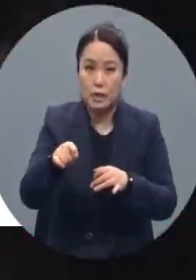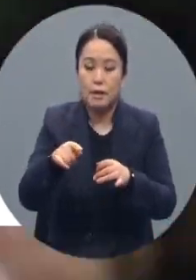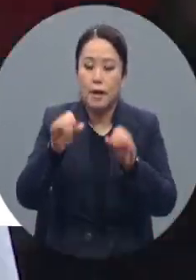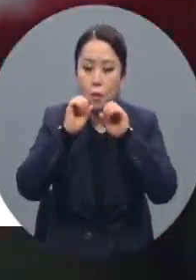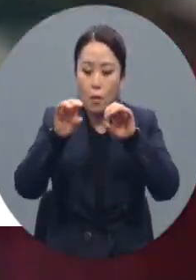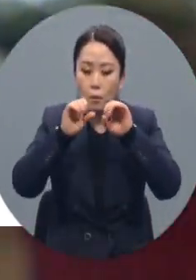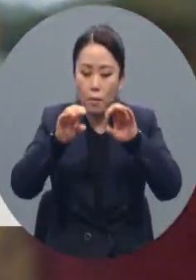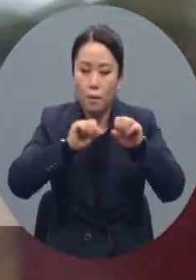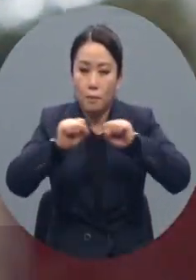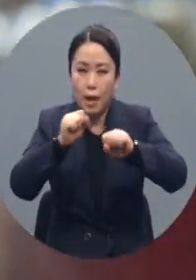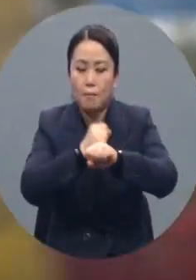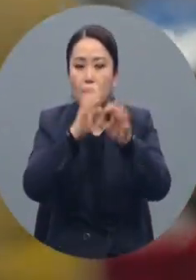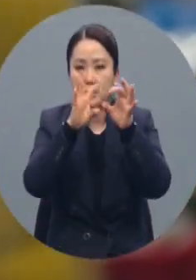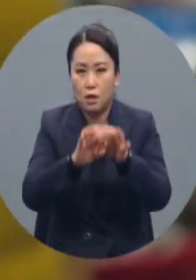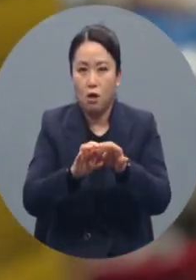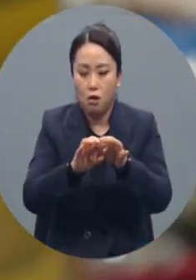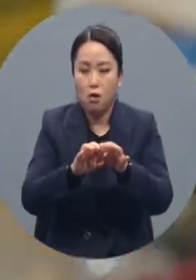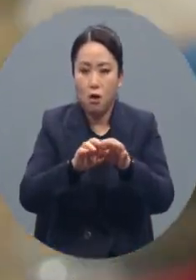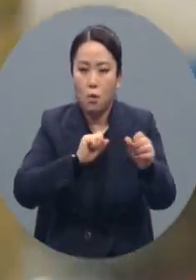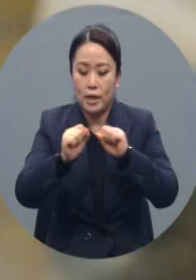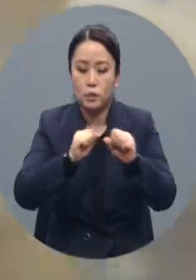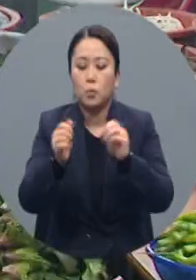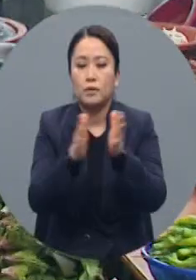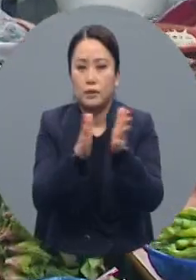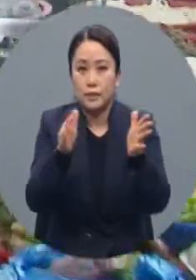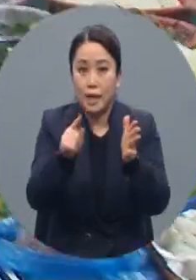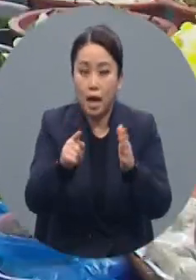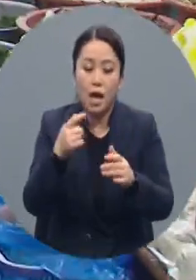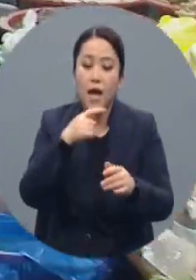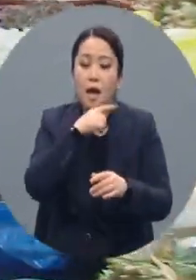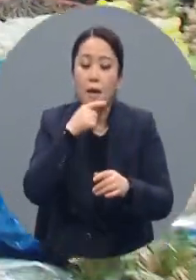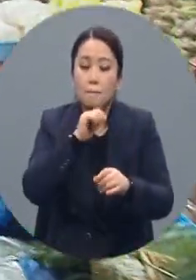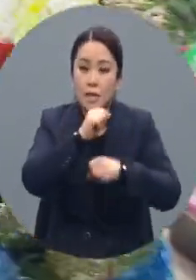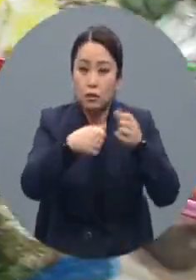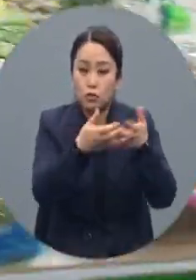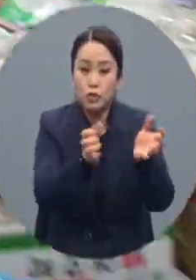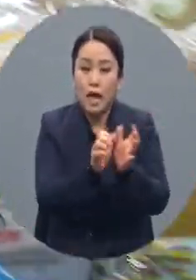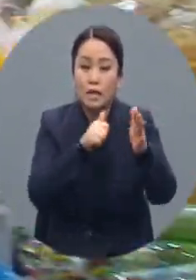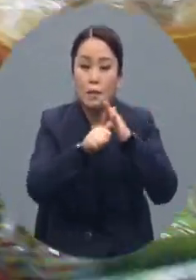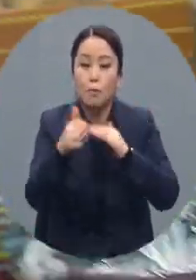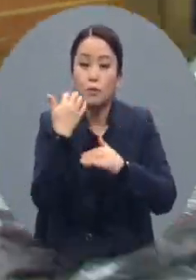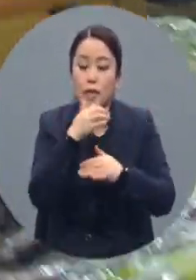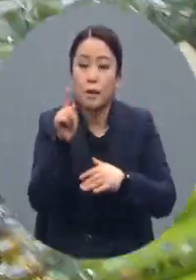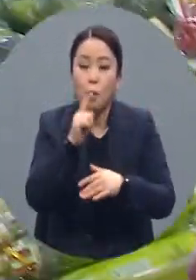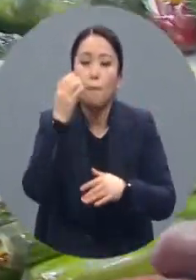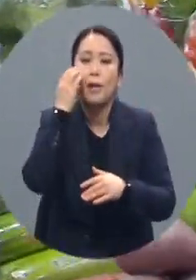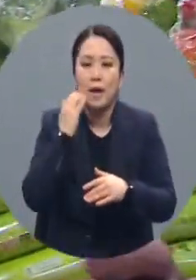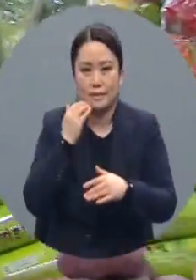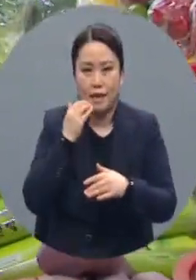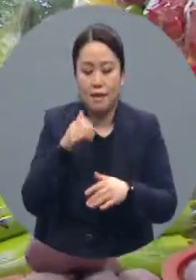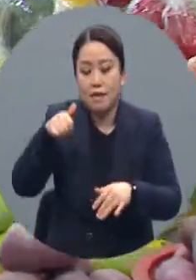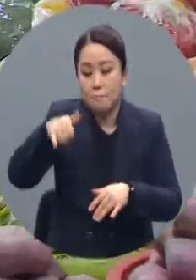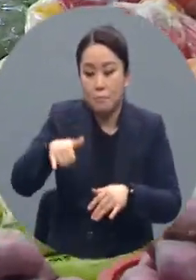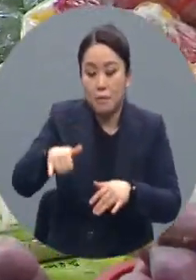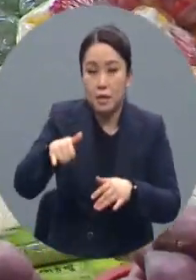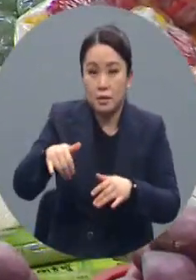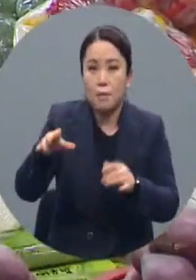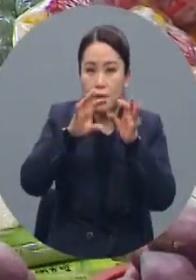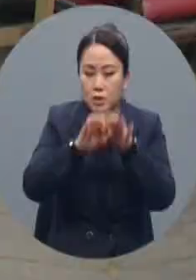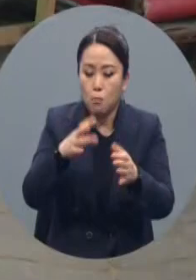나섰습니다. 민주당을 상징하는 파란색 장바구니로 장을 보며 민심을 살폈습니다. 낮은 자세로